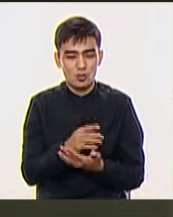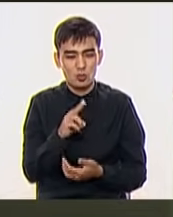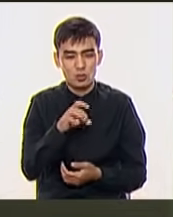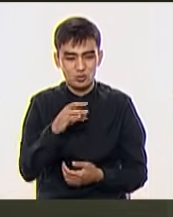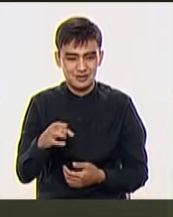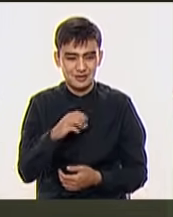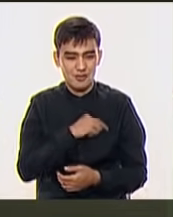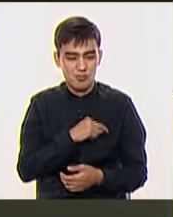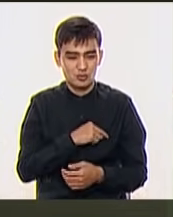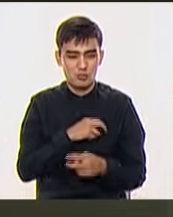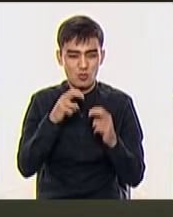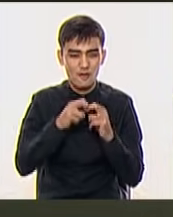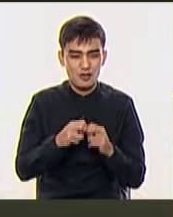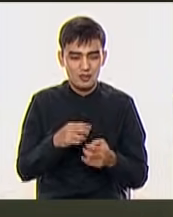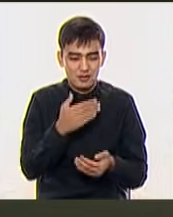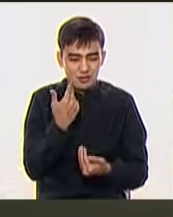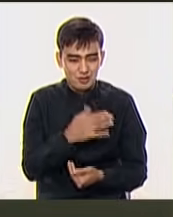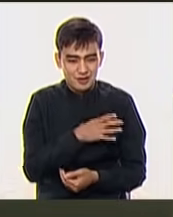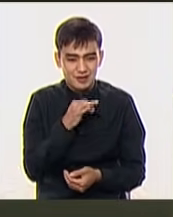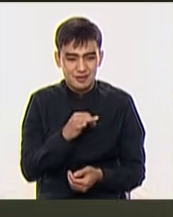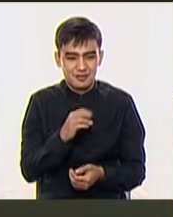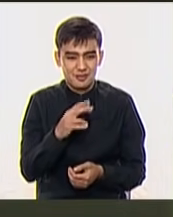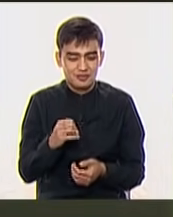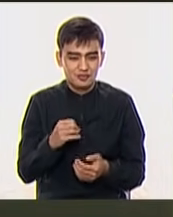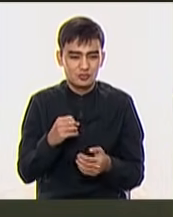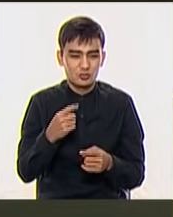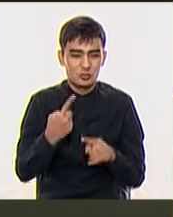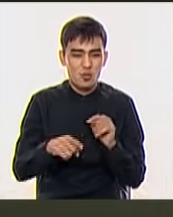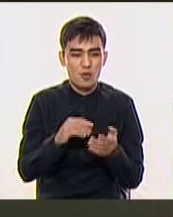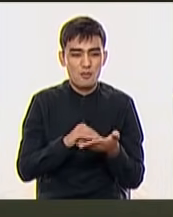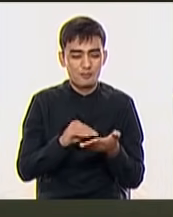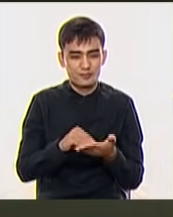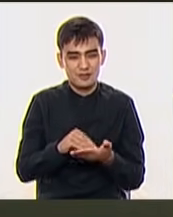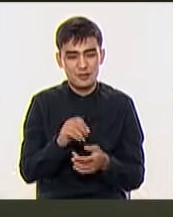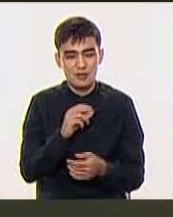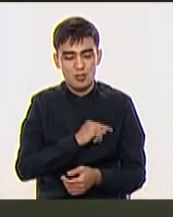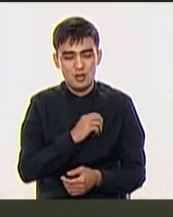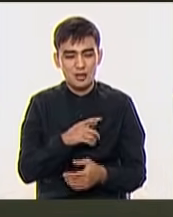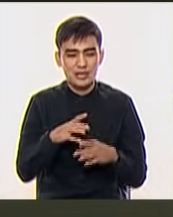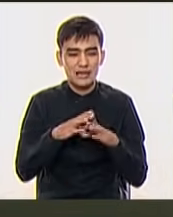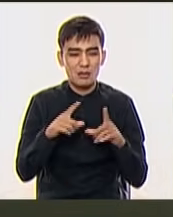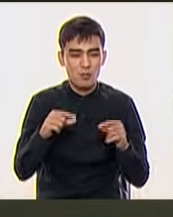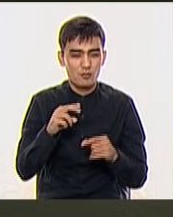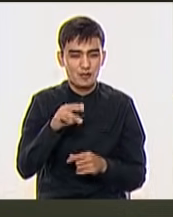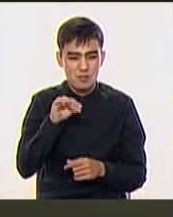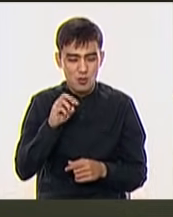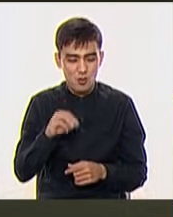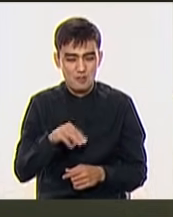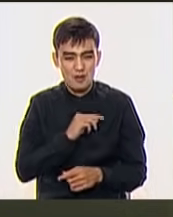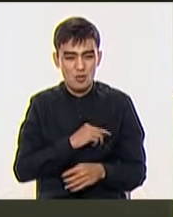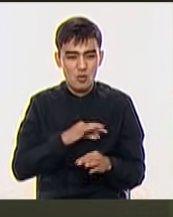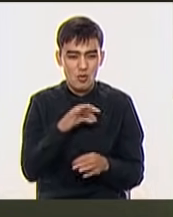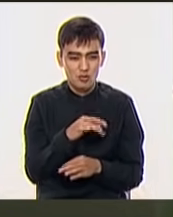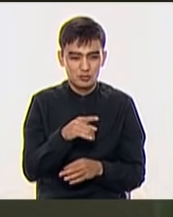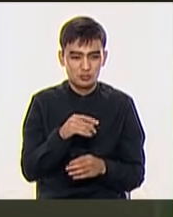работы не проверялись на заимствование из других письменных работ. Дипломные работы, даже если выявлялись такие факты,